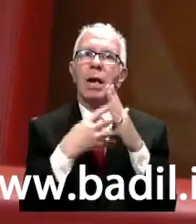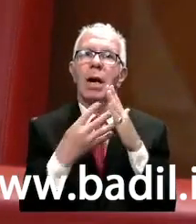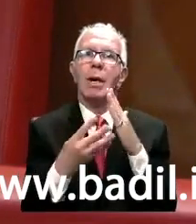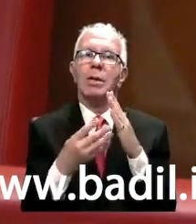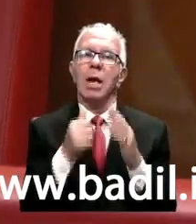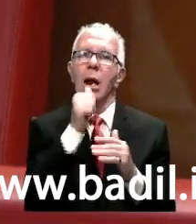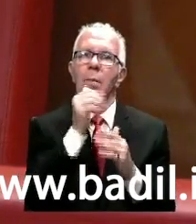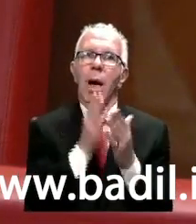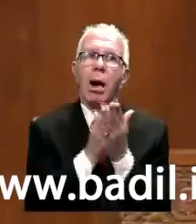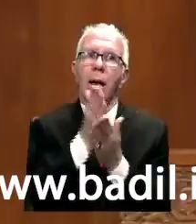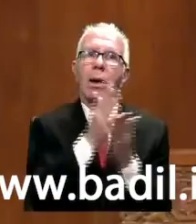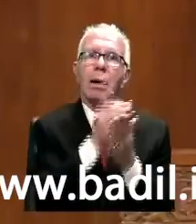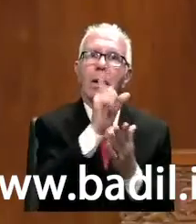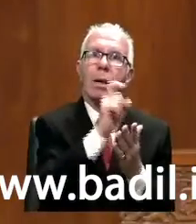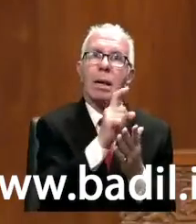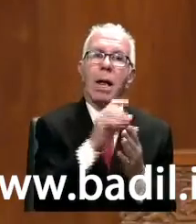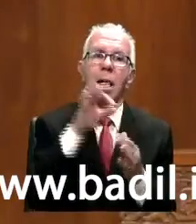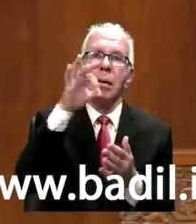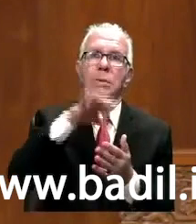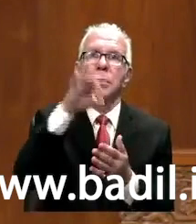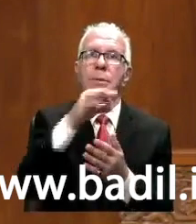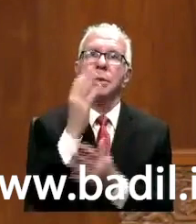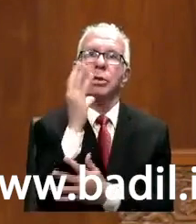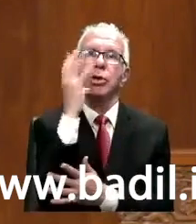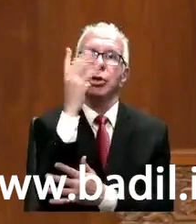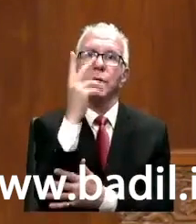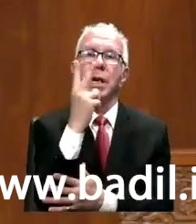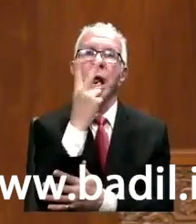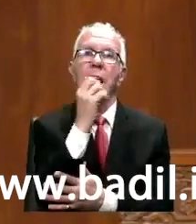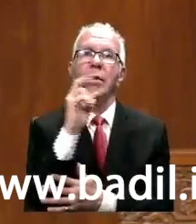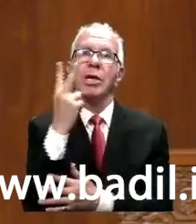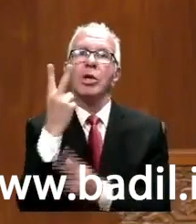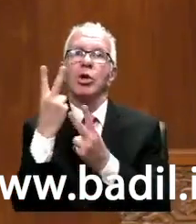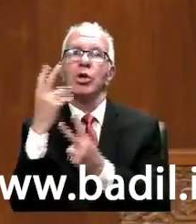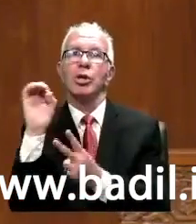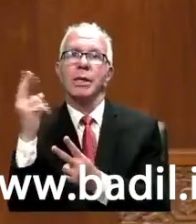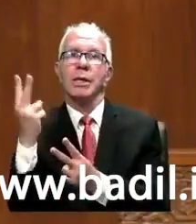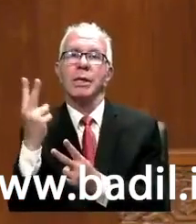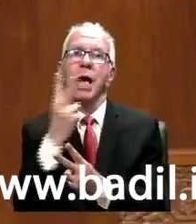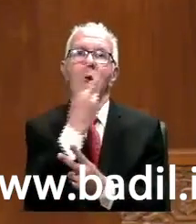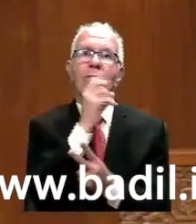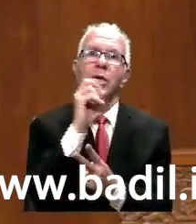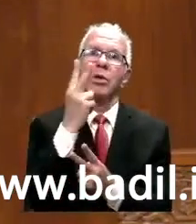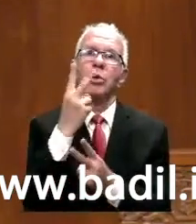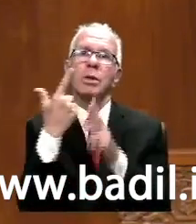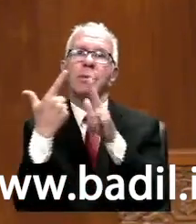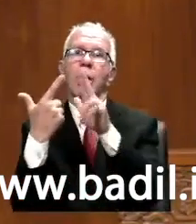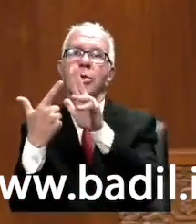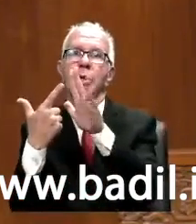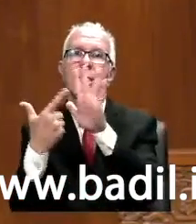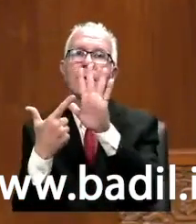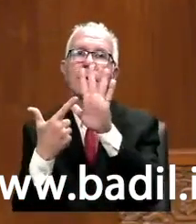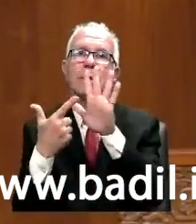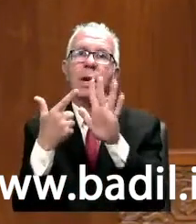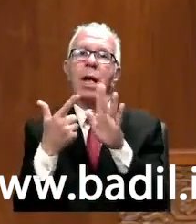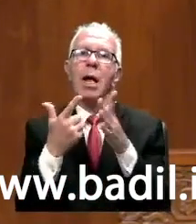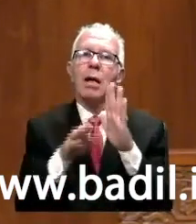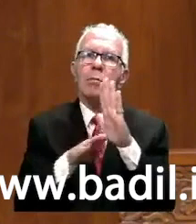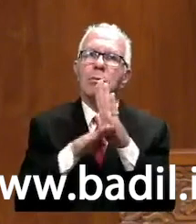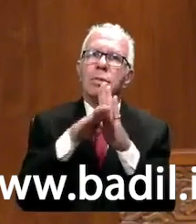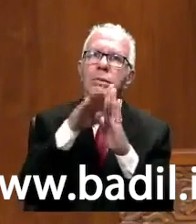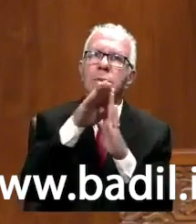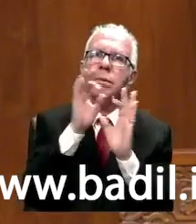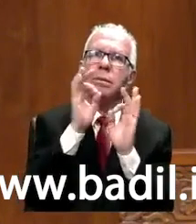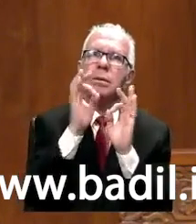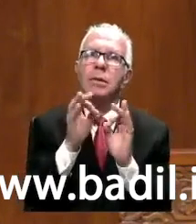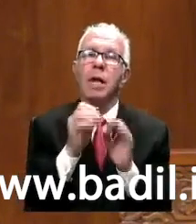المياه السقي 2020-2027 حيث تم رفع التكلفه الاجماليه للبرنامج